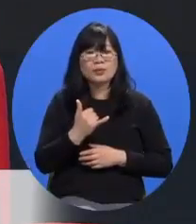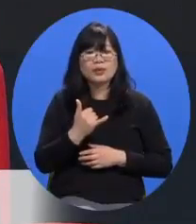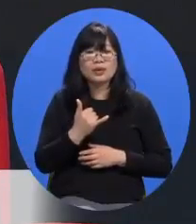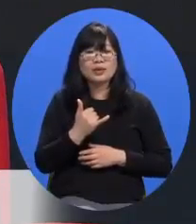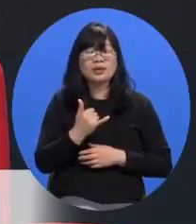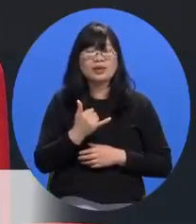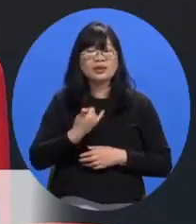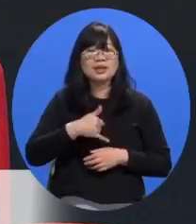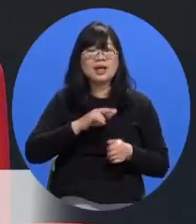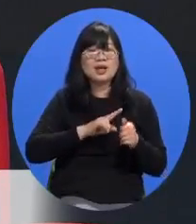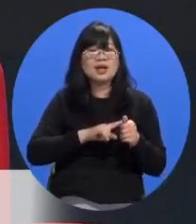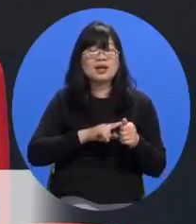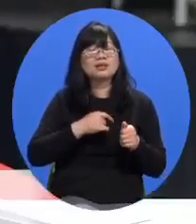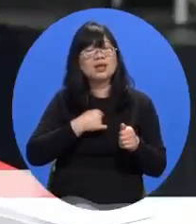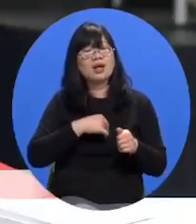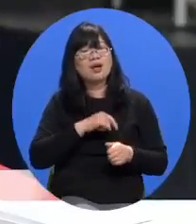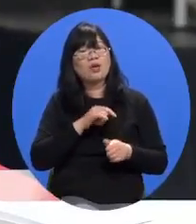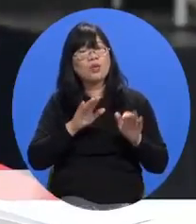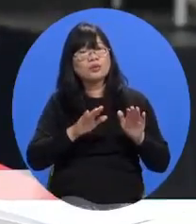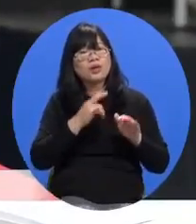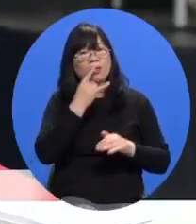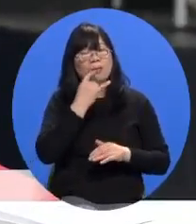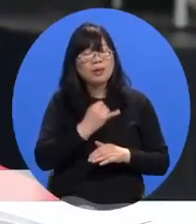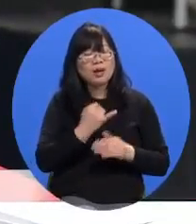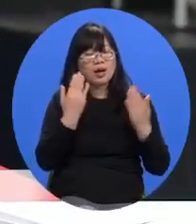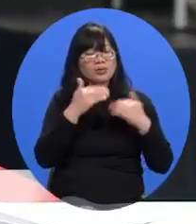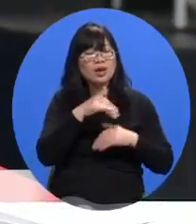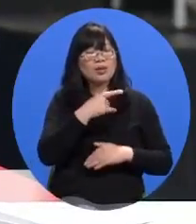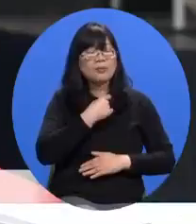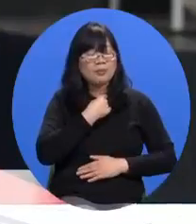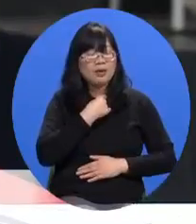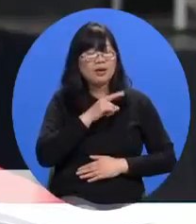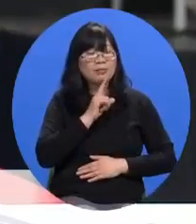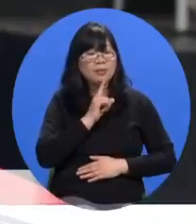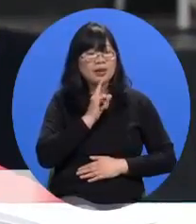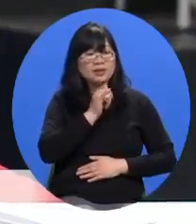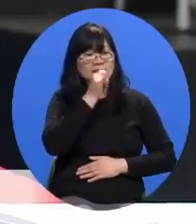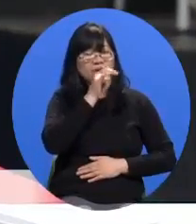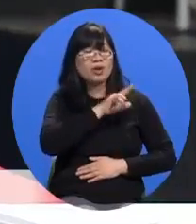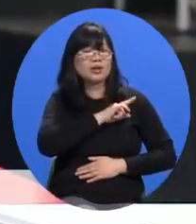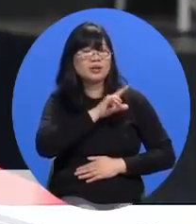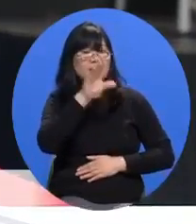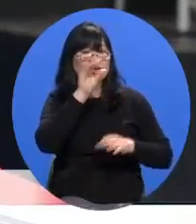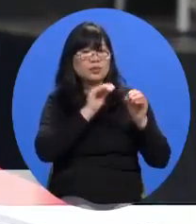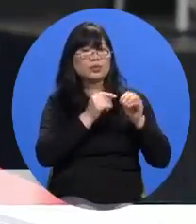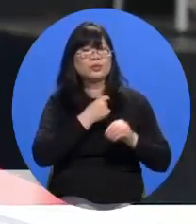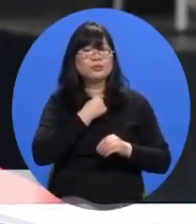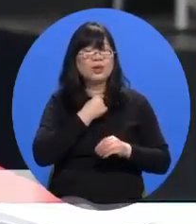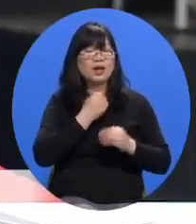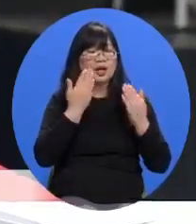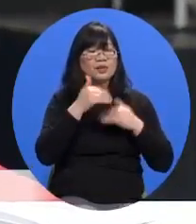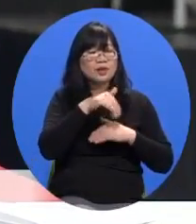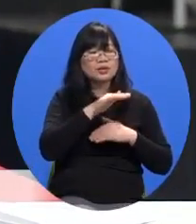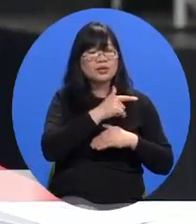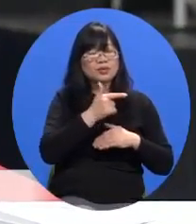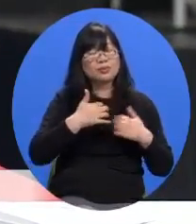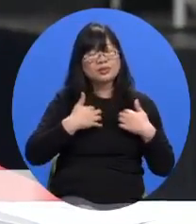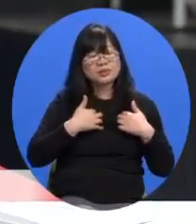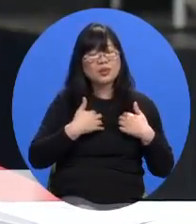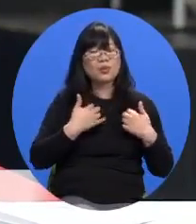학부모들은 아이가 나 오늘 엄마 학교 가고 싶어라는 이야기를 하는 걸 가장 듣고 싶어해요. 네, 학교 가서 너무